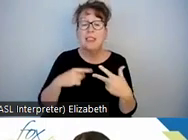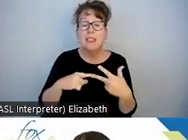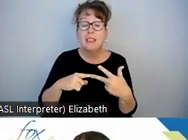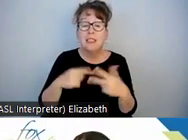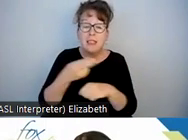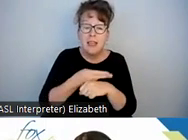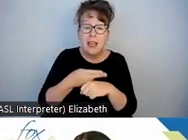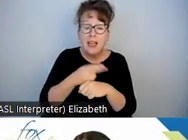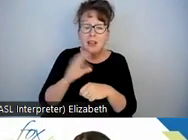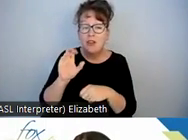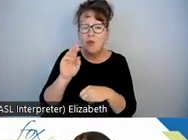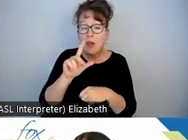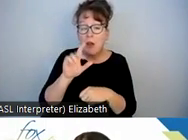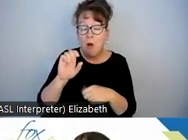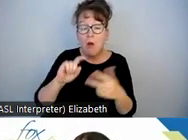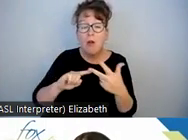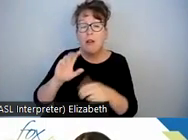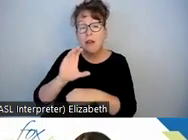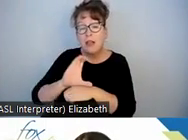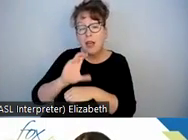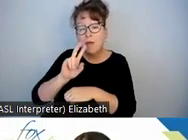Bồ Đào Nha, Asian Creole,